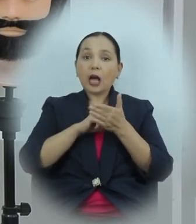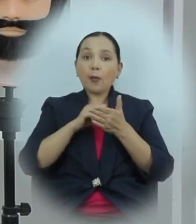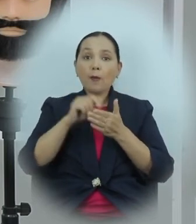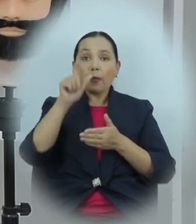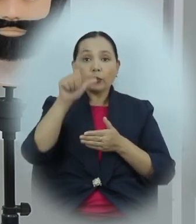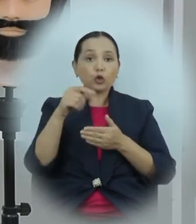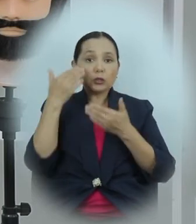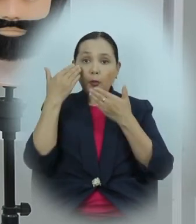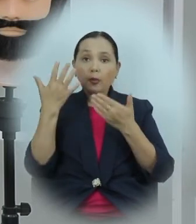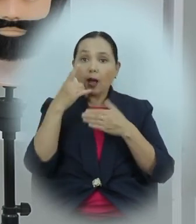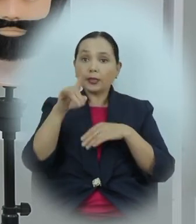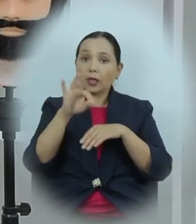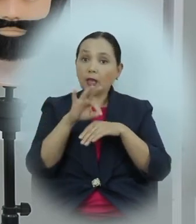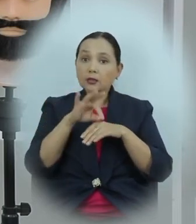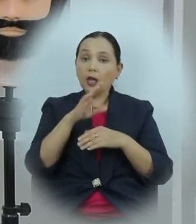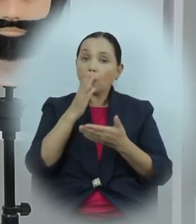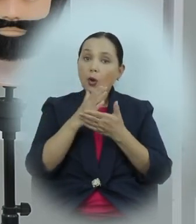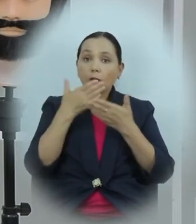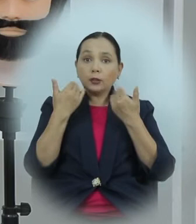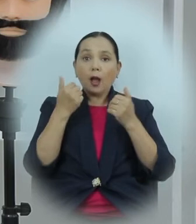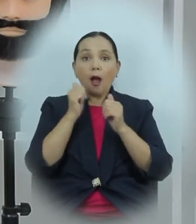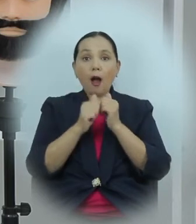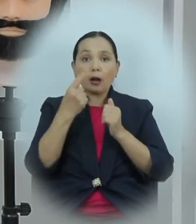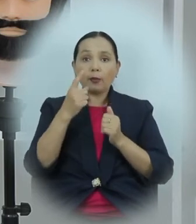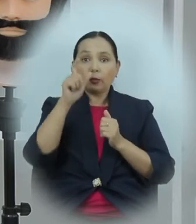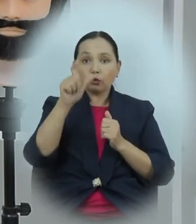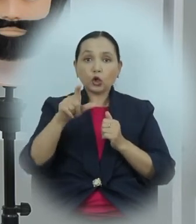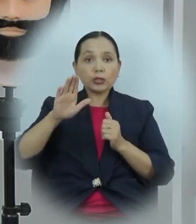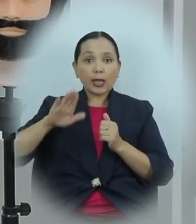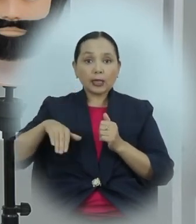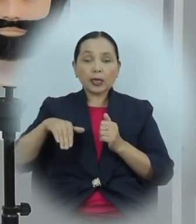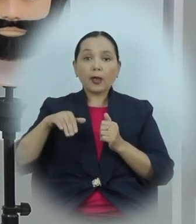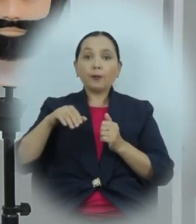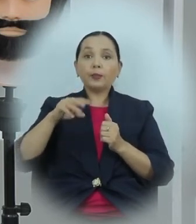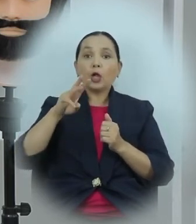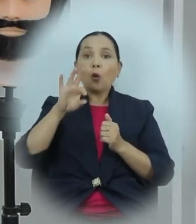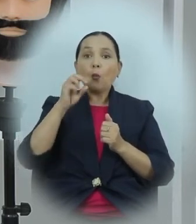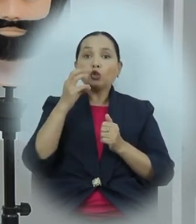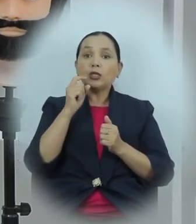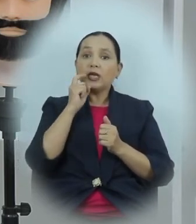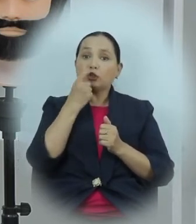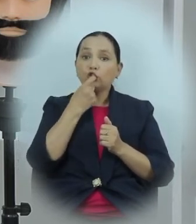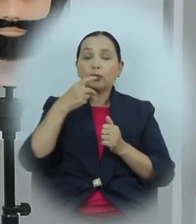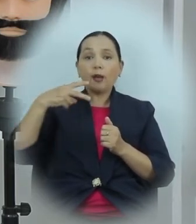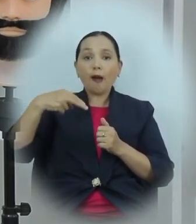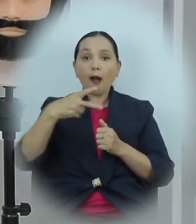bilmaysiz qanday kasalliklarga ega bo'lgan. Har bir mijozdan keyin boshing ketishini,